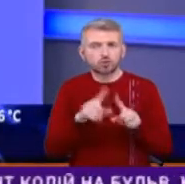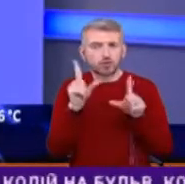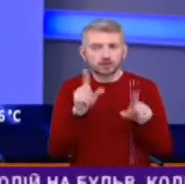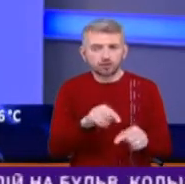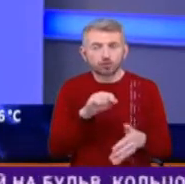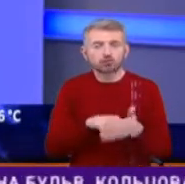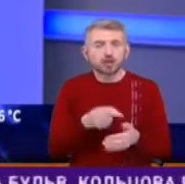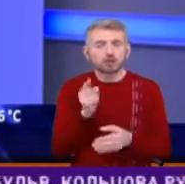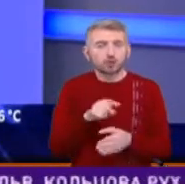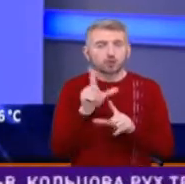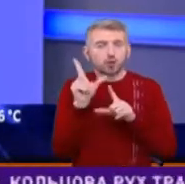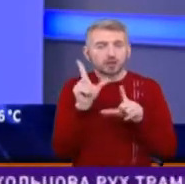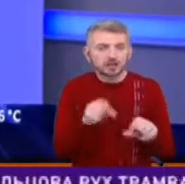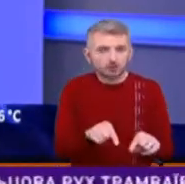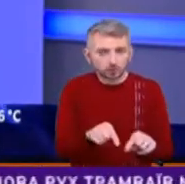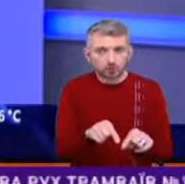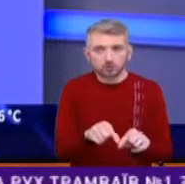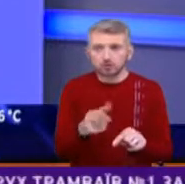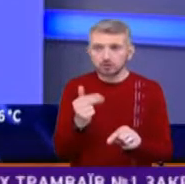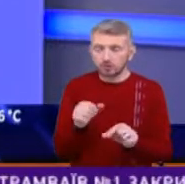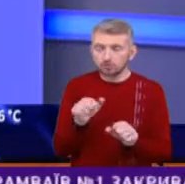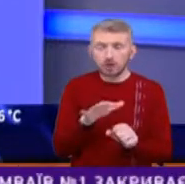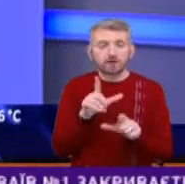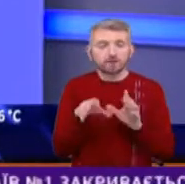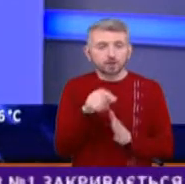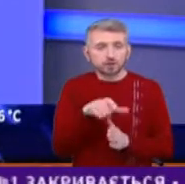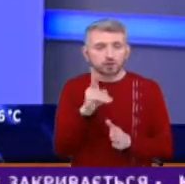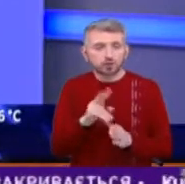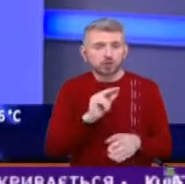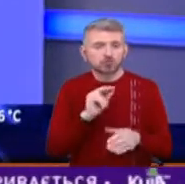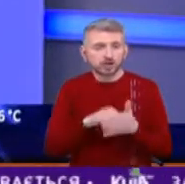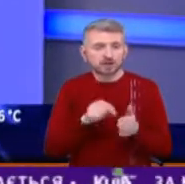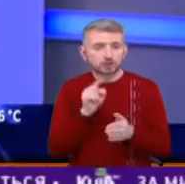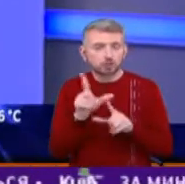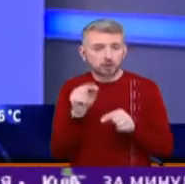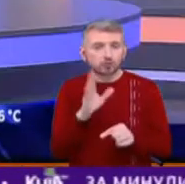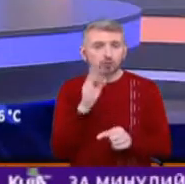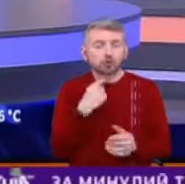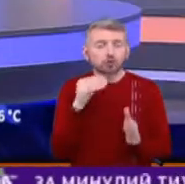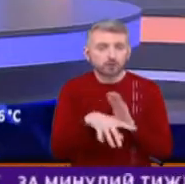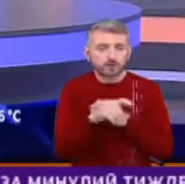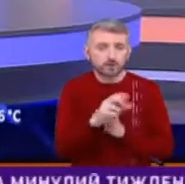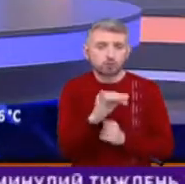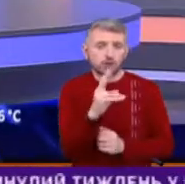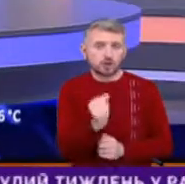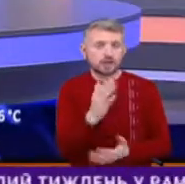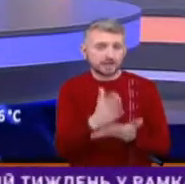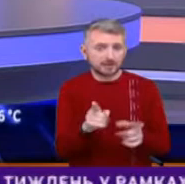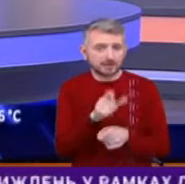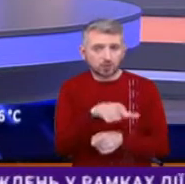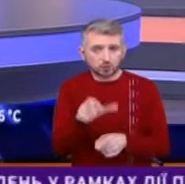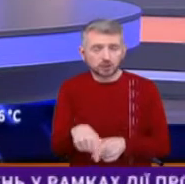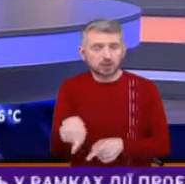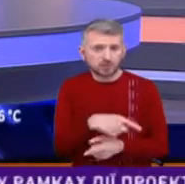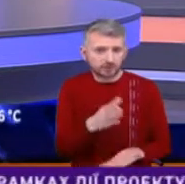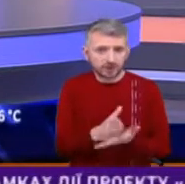емоційна поїздка. Через цю поїздку. Так, є виборці, так, які через цю поїздку будуть голосувати за Бойка. Уявіть собі, от є у нас такі люди. Їх, як ми бачимо, тобто